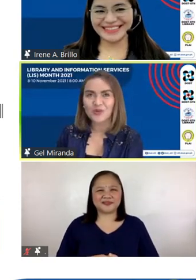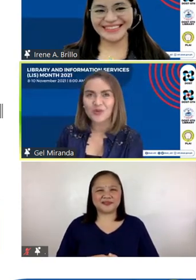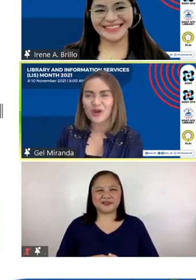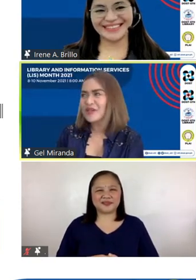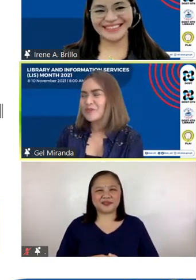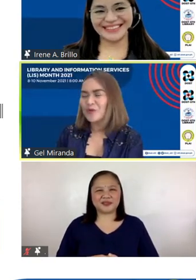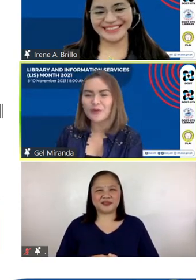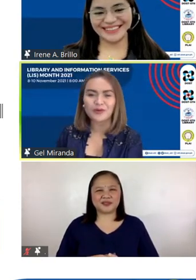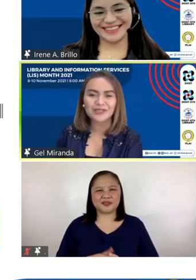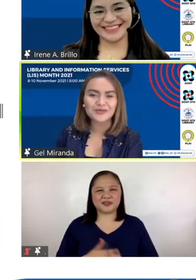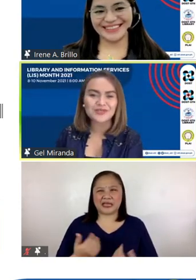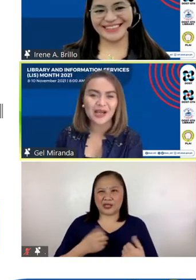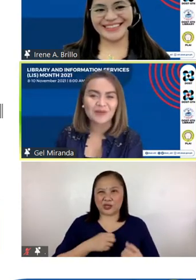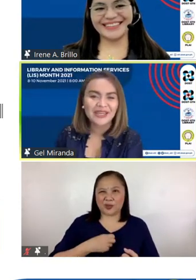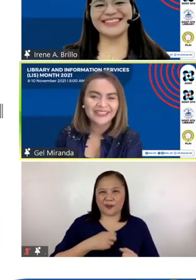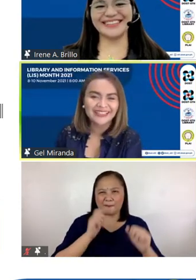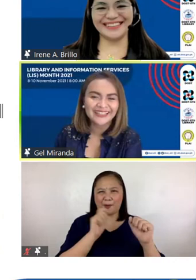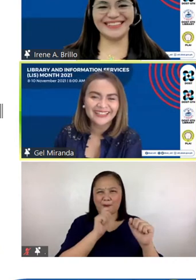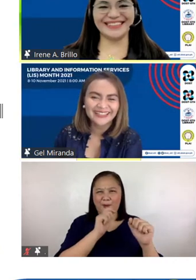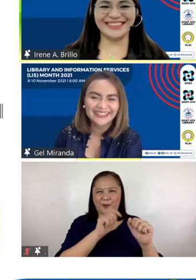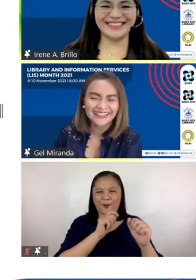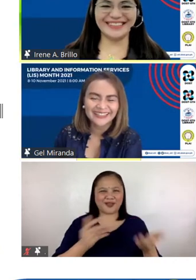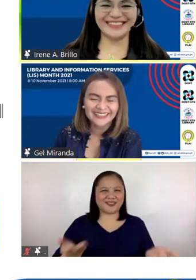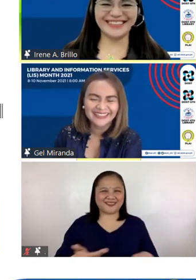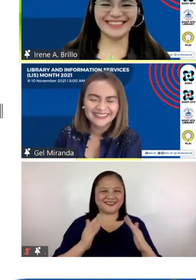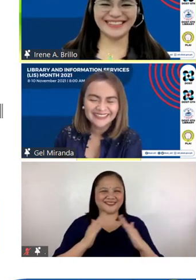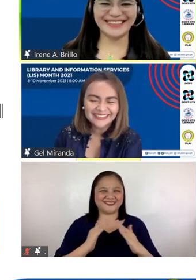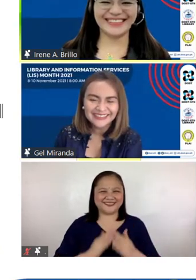sorry po, may nagpupukok dito sa amin.